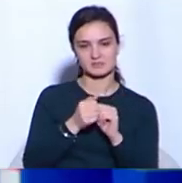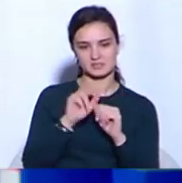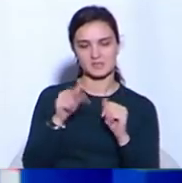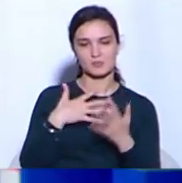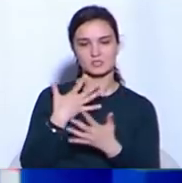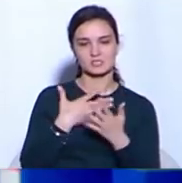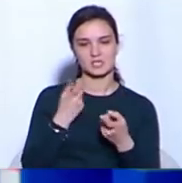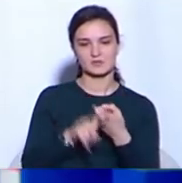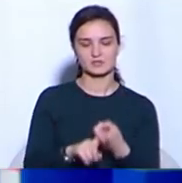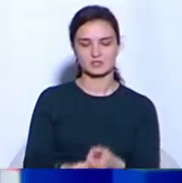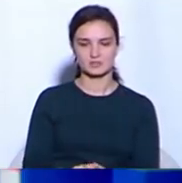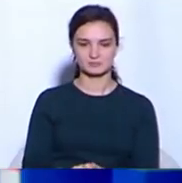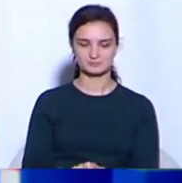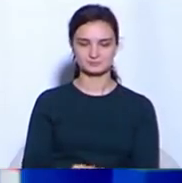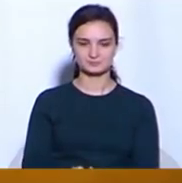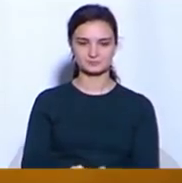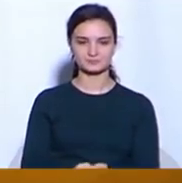და ემოციასთან კავშირში.